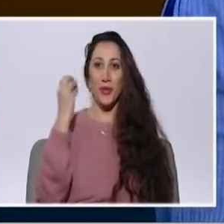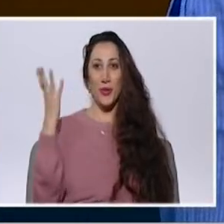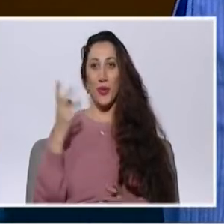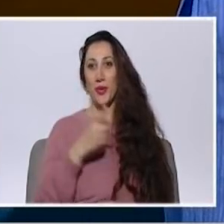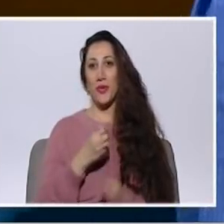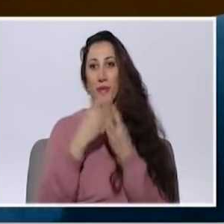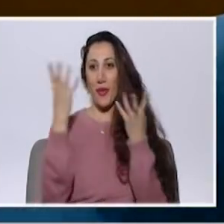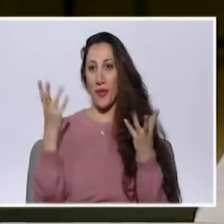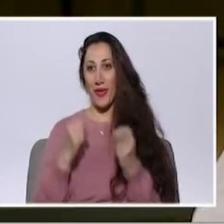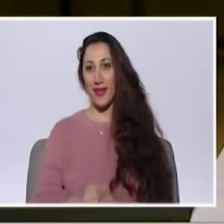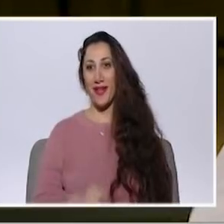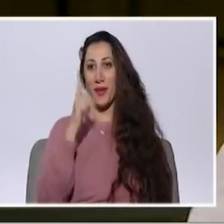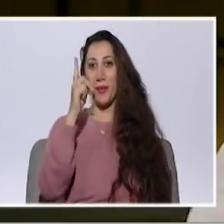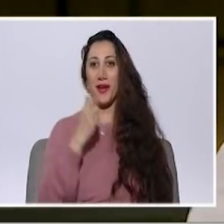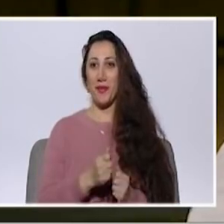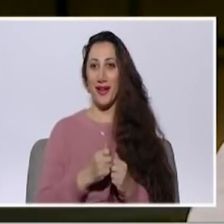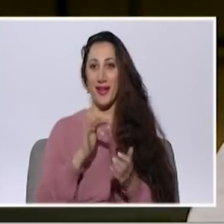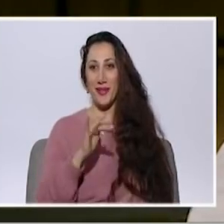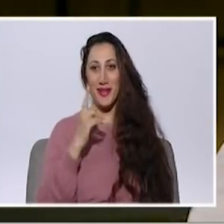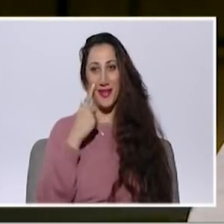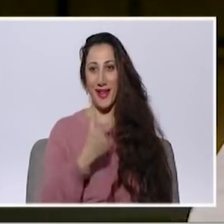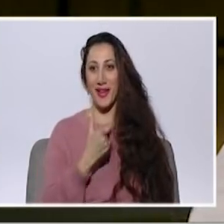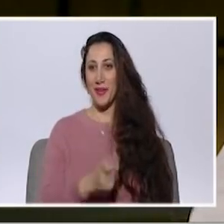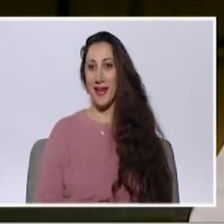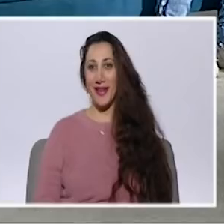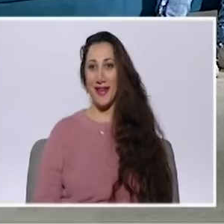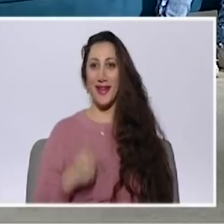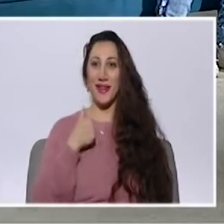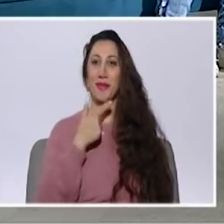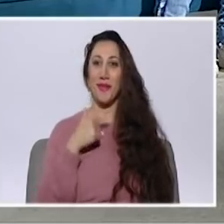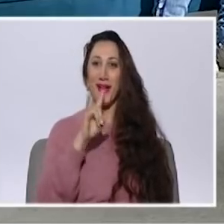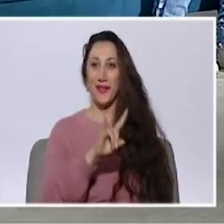نور ويبارك لك فيها. ويا نور نور نايم. انا بحبك.